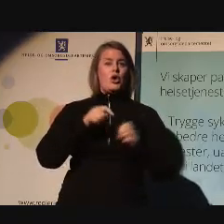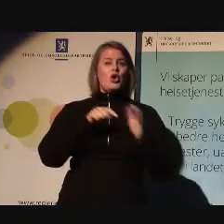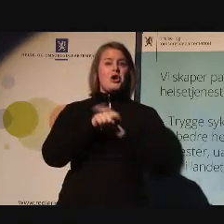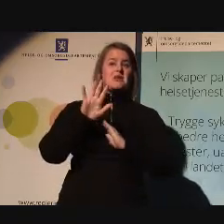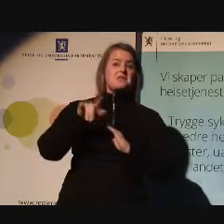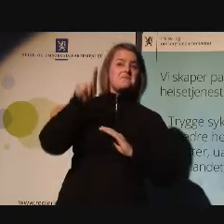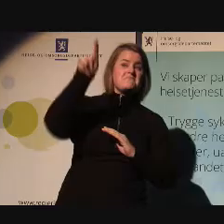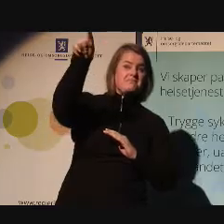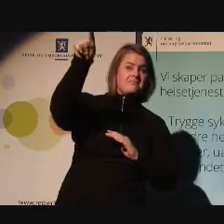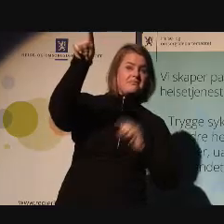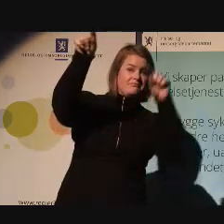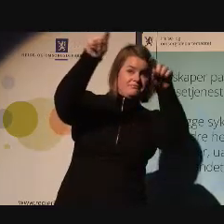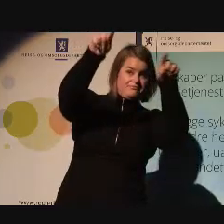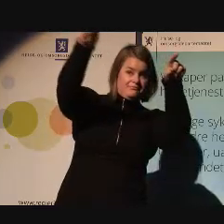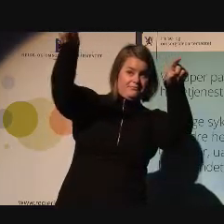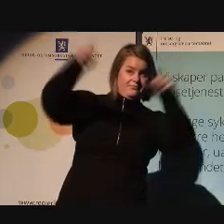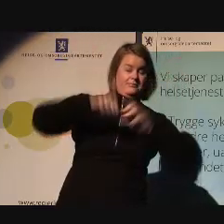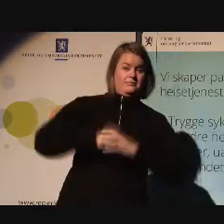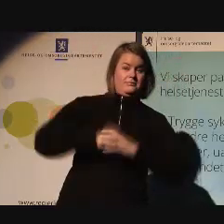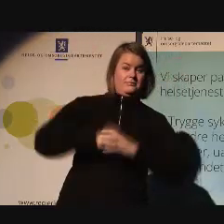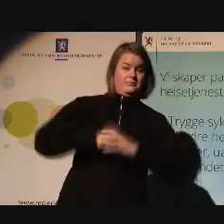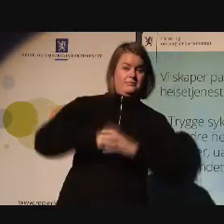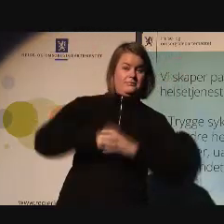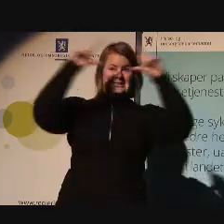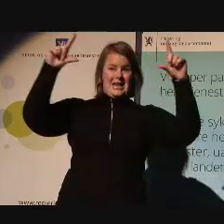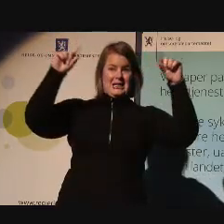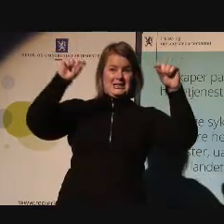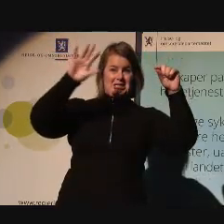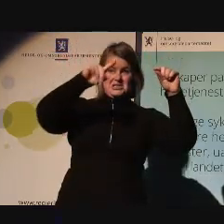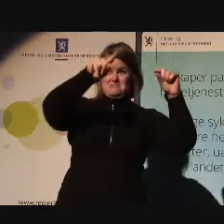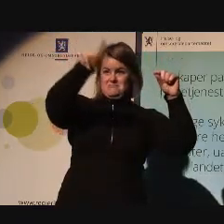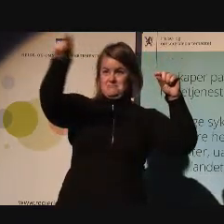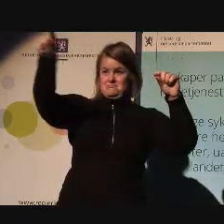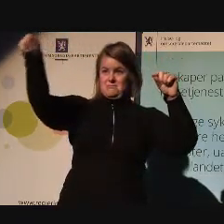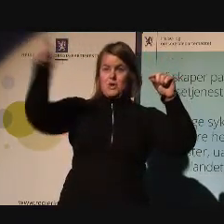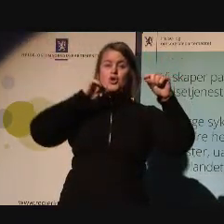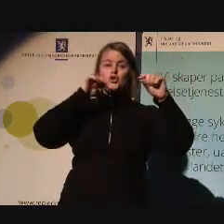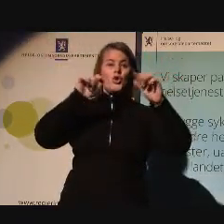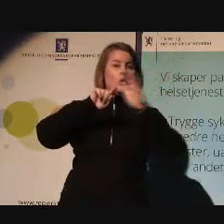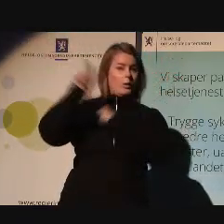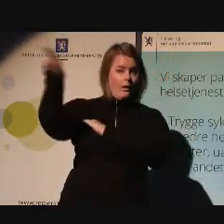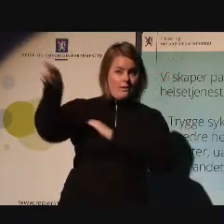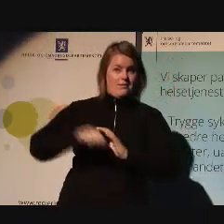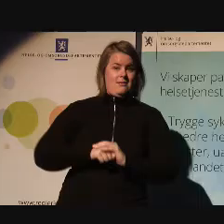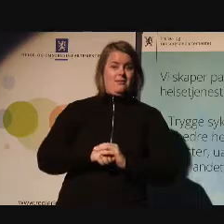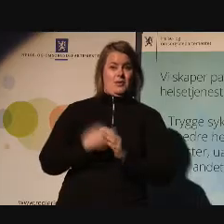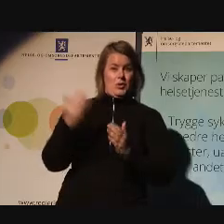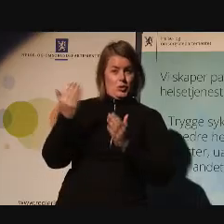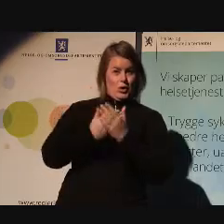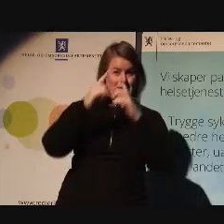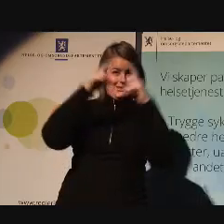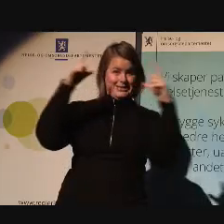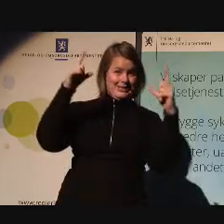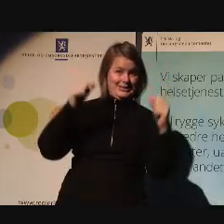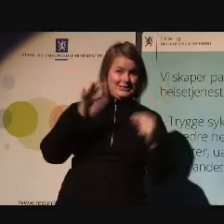salen. Og legg merke til skilt med nødutgangmerking, som vi ser da de grønne skiltene bak